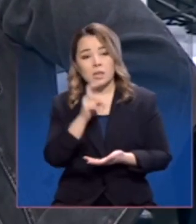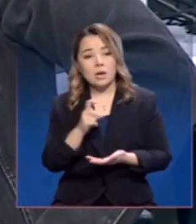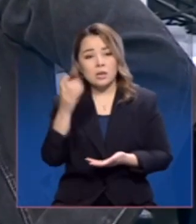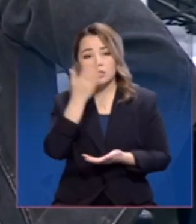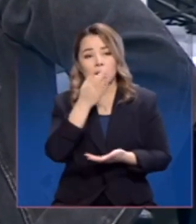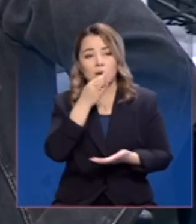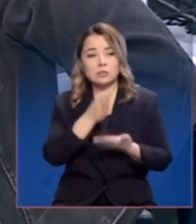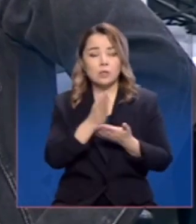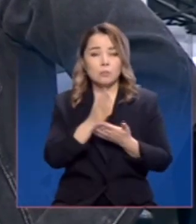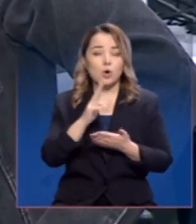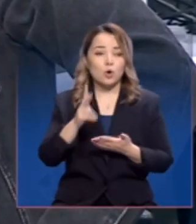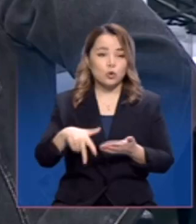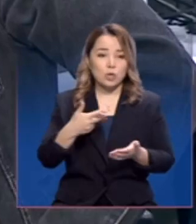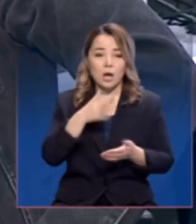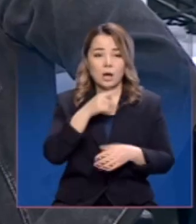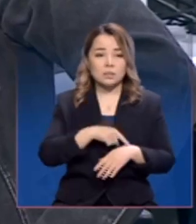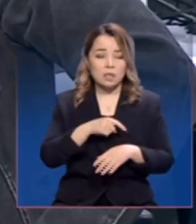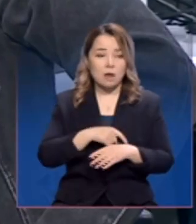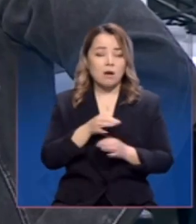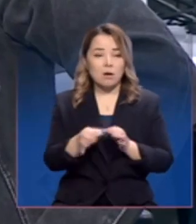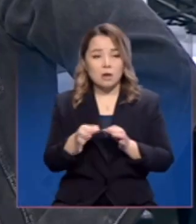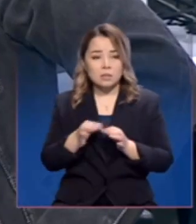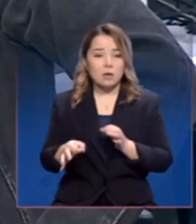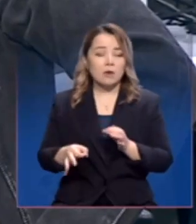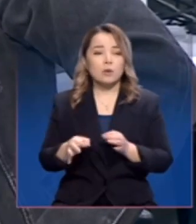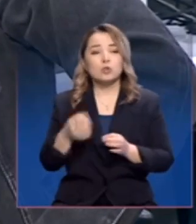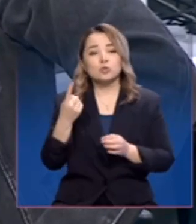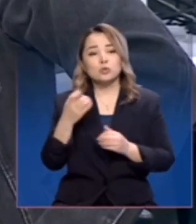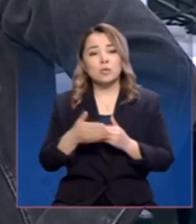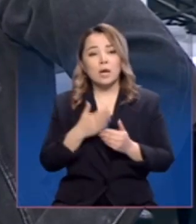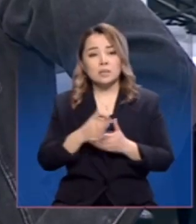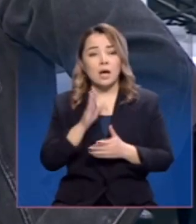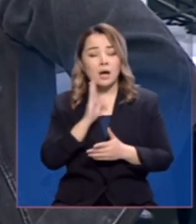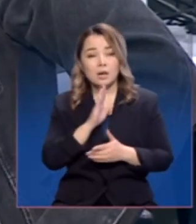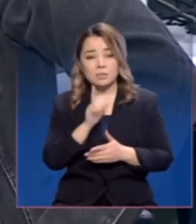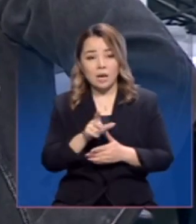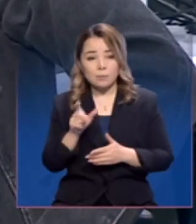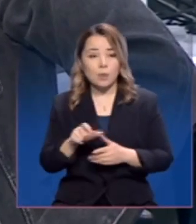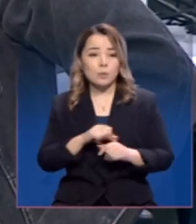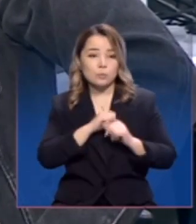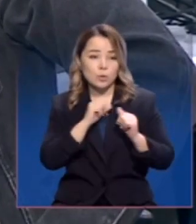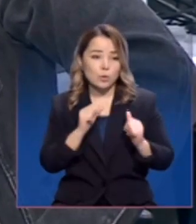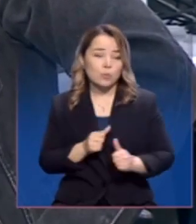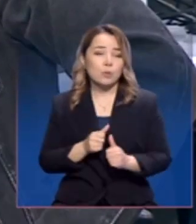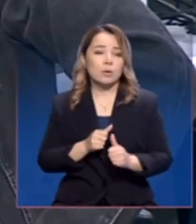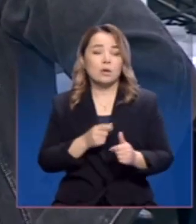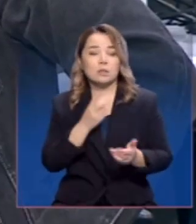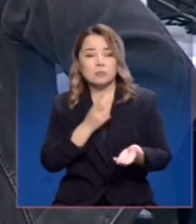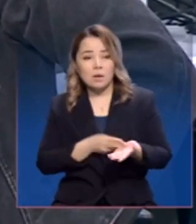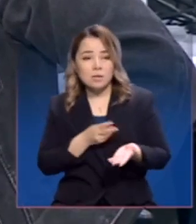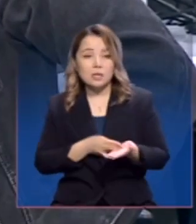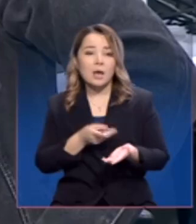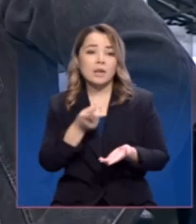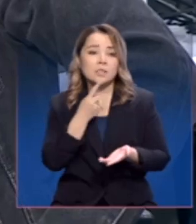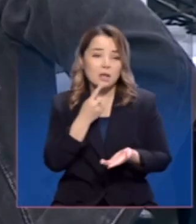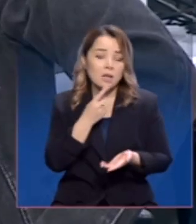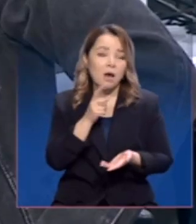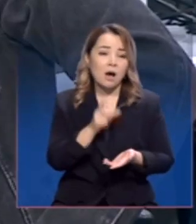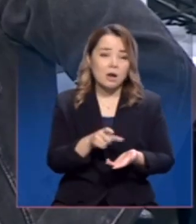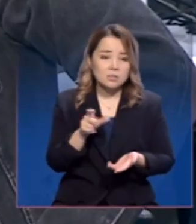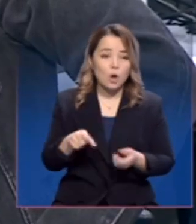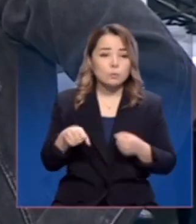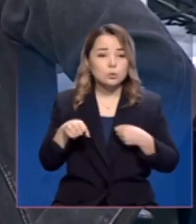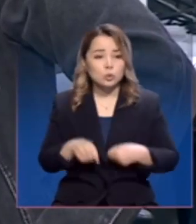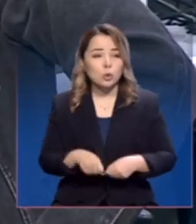бар. 3 сағаттық фильмде әлемнің әр түкпірінен жүздеген адам махаббат, соғыс, дін, адам құқығы жайлы ойларын